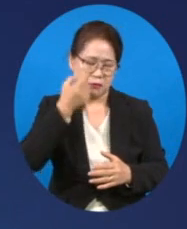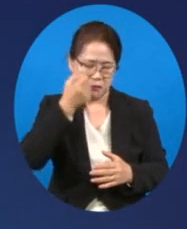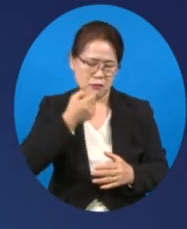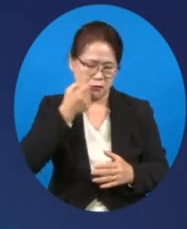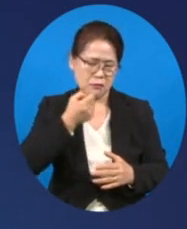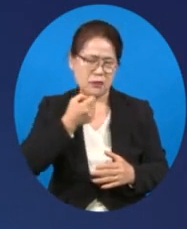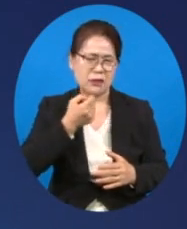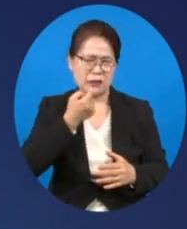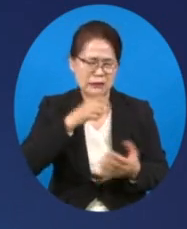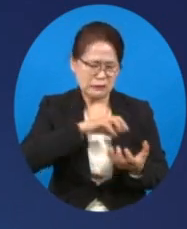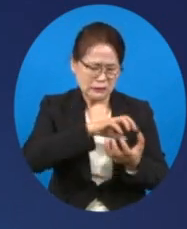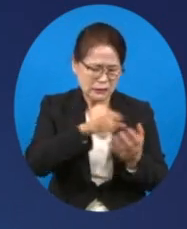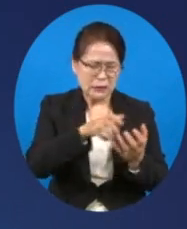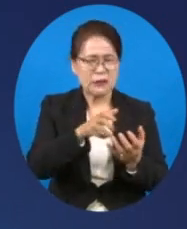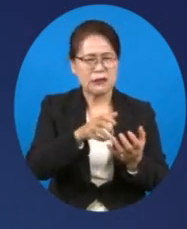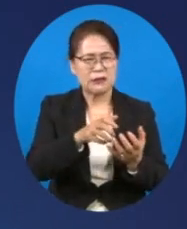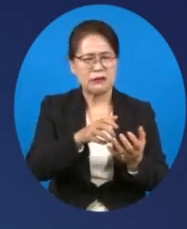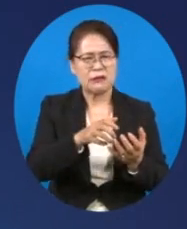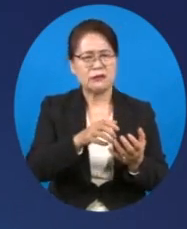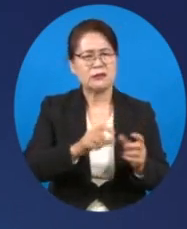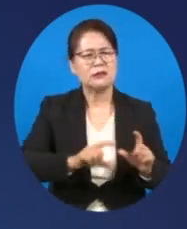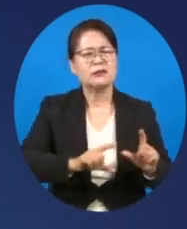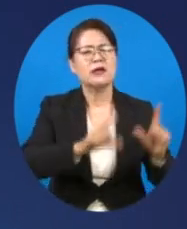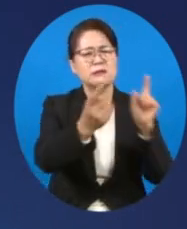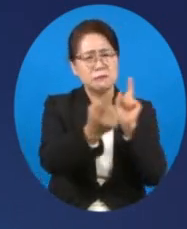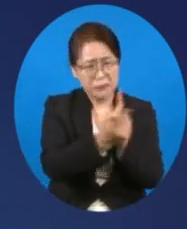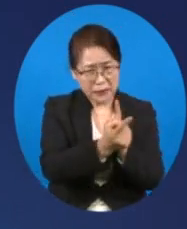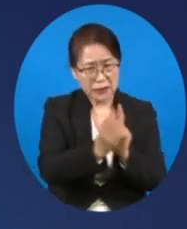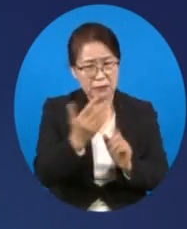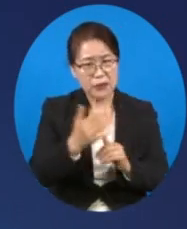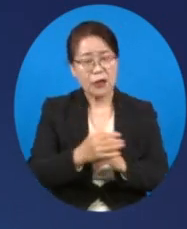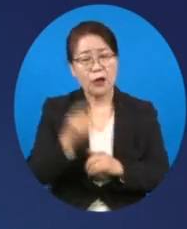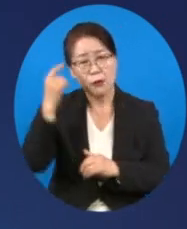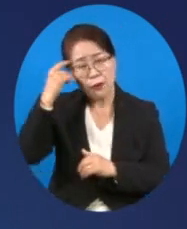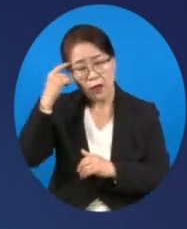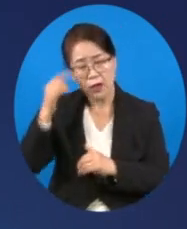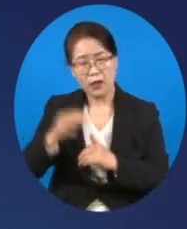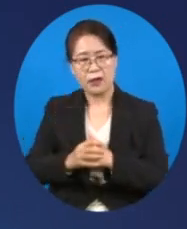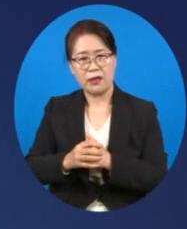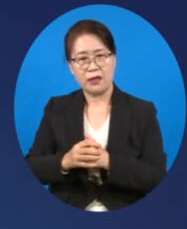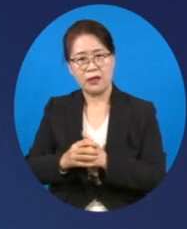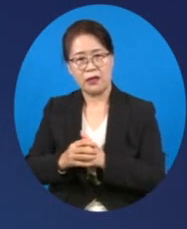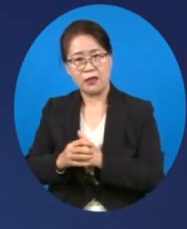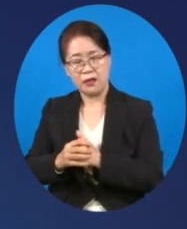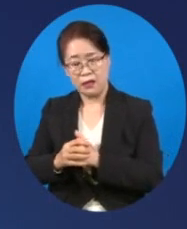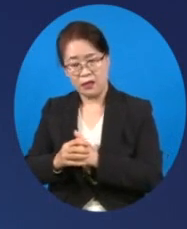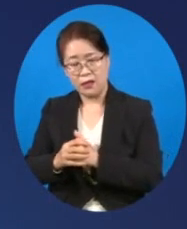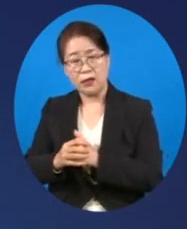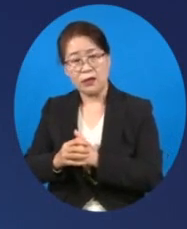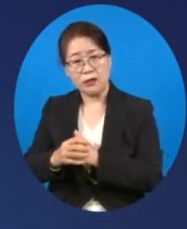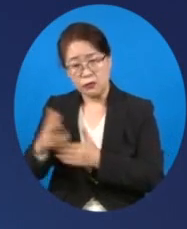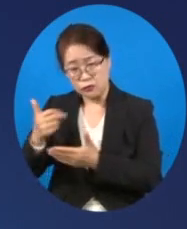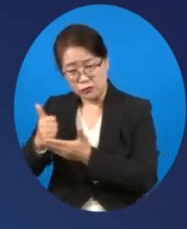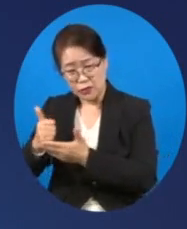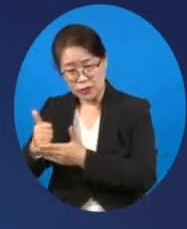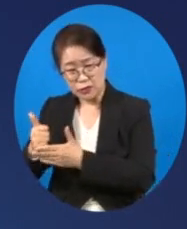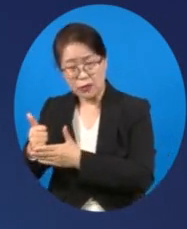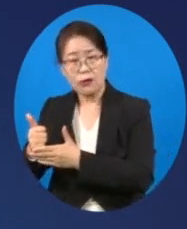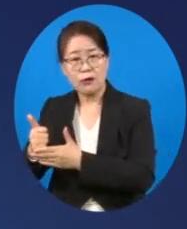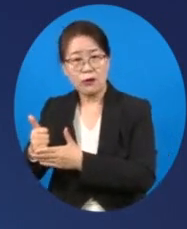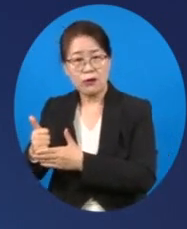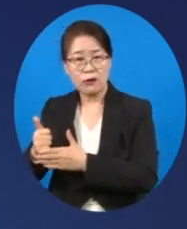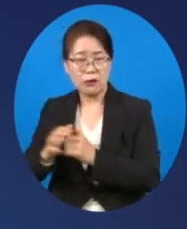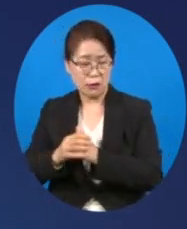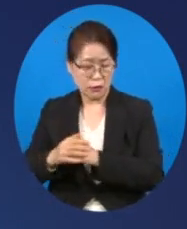되는 날이 올 것입니다 왜 하나님이 그리스도의 대사로 저와 여러분을이 세상에 보내셨습니까 이